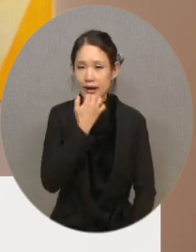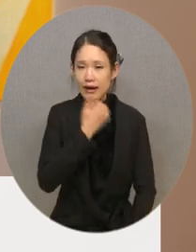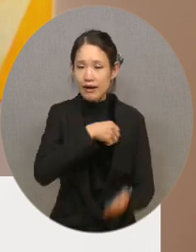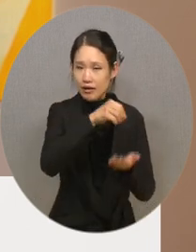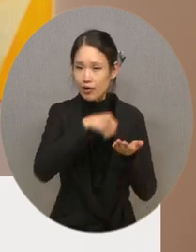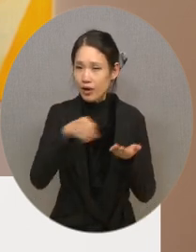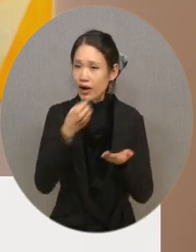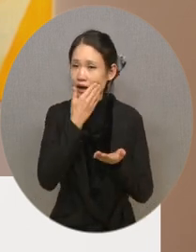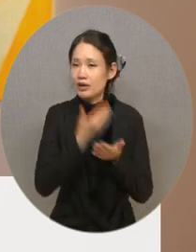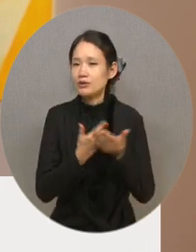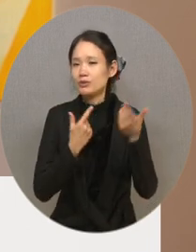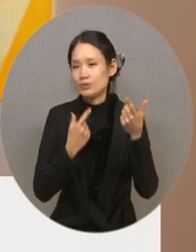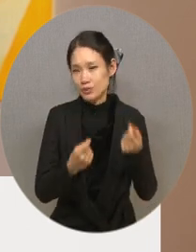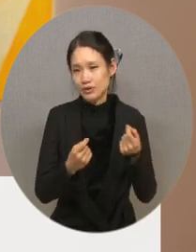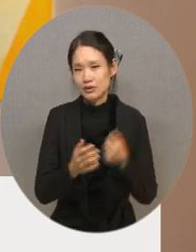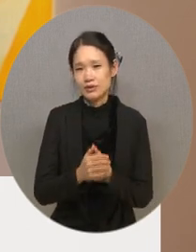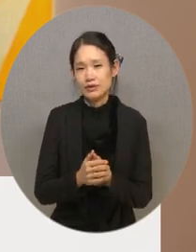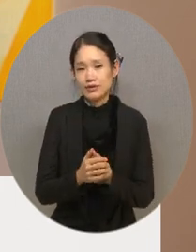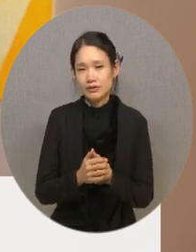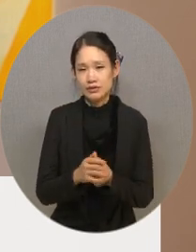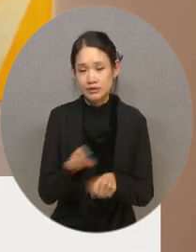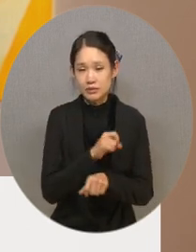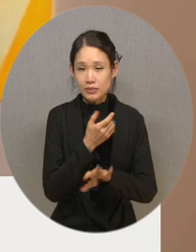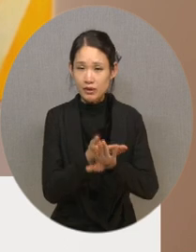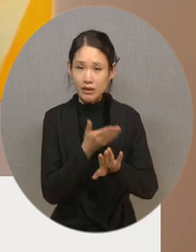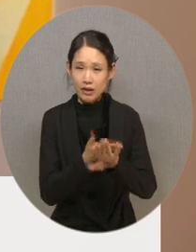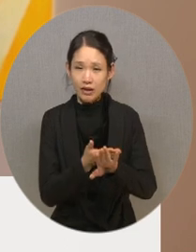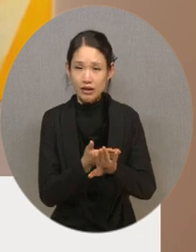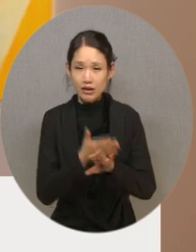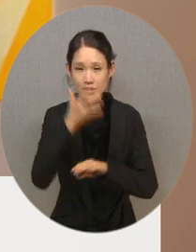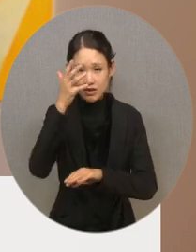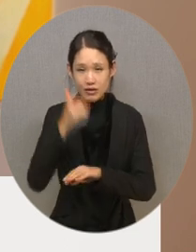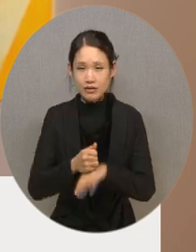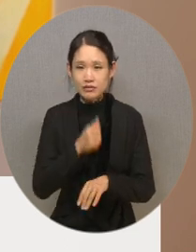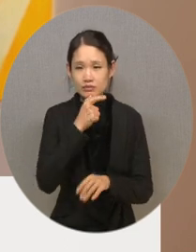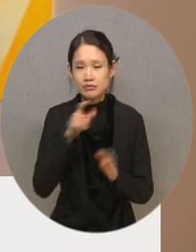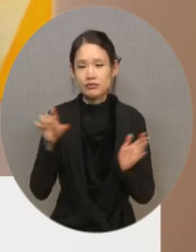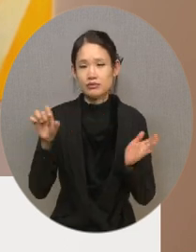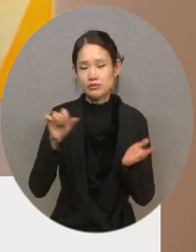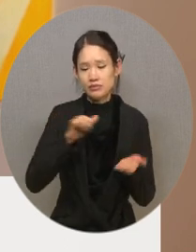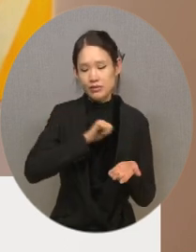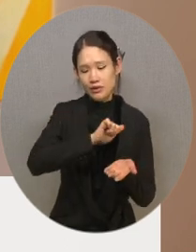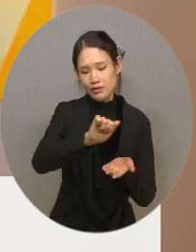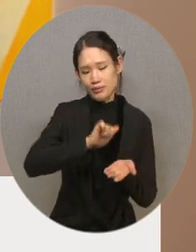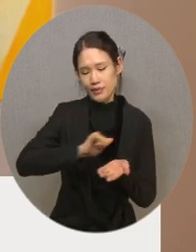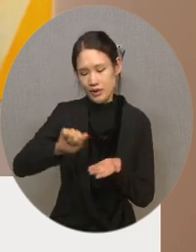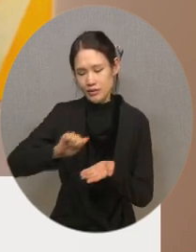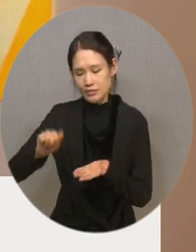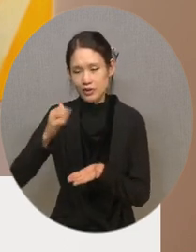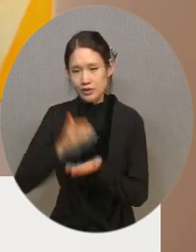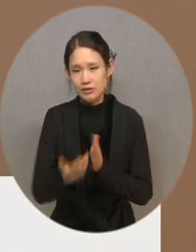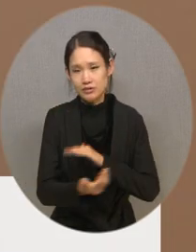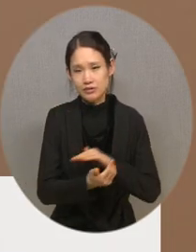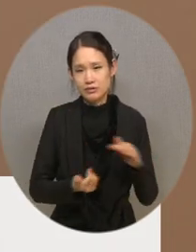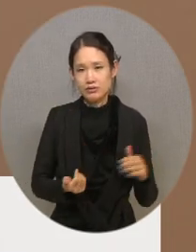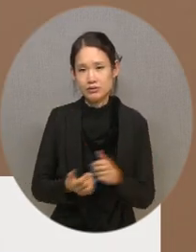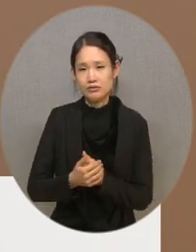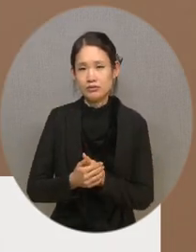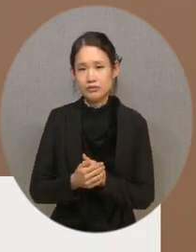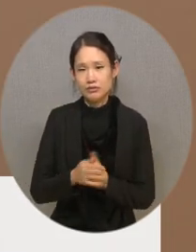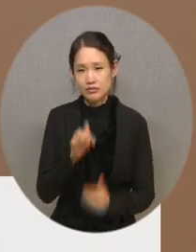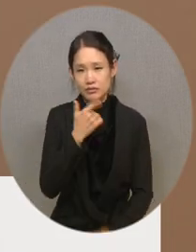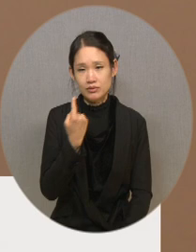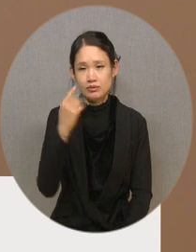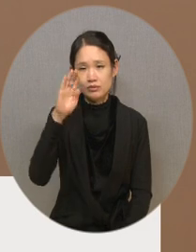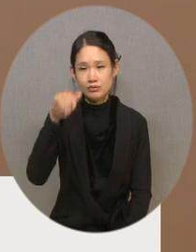진행을 하는데요. 이제 특별히 다른 점이 있다면 마지막에 물감을 덮기 전에 이제